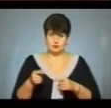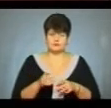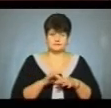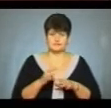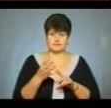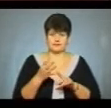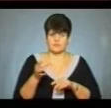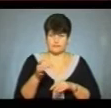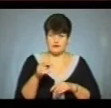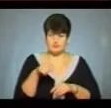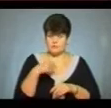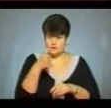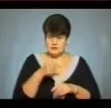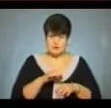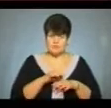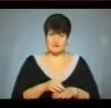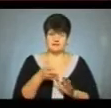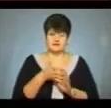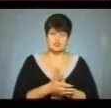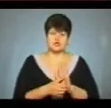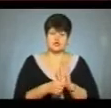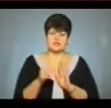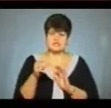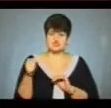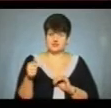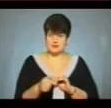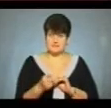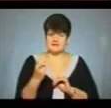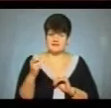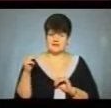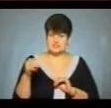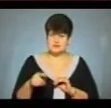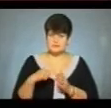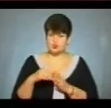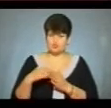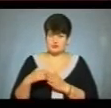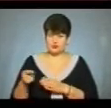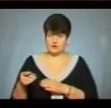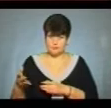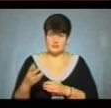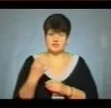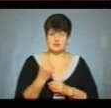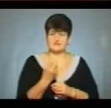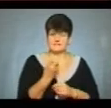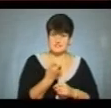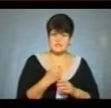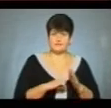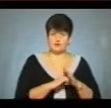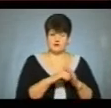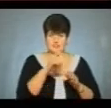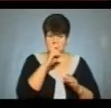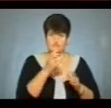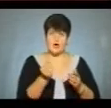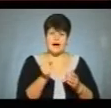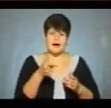в четверте. Цьогоріч на його проведення витратили 600 тисяч гривень, 200 тисяч з міського бюджету Тернополя, ще 200 з фонду Державного